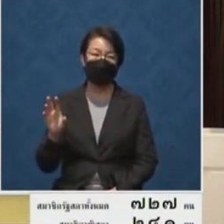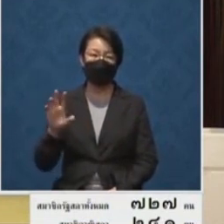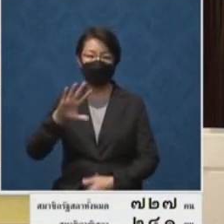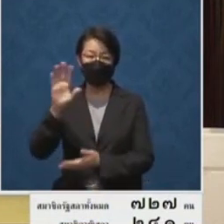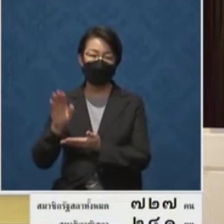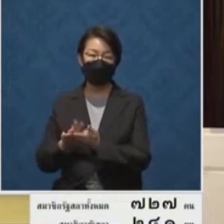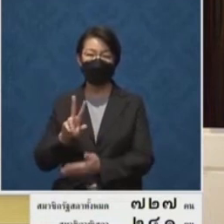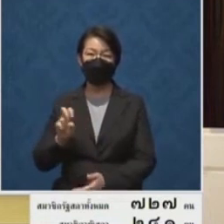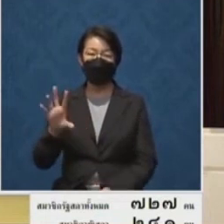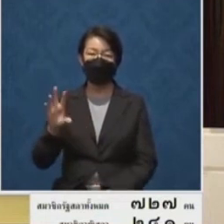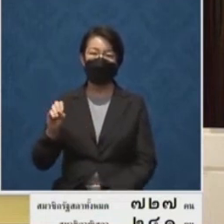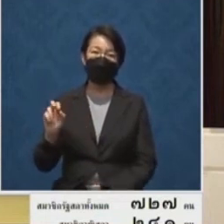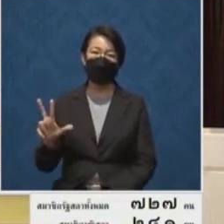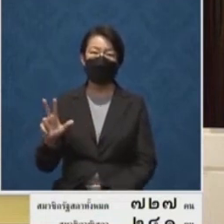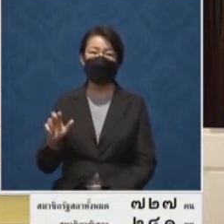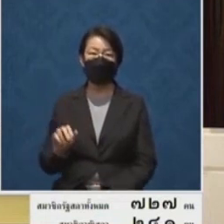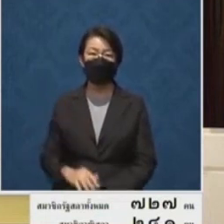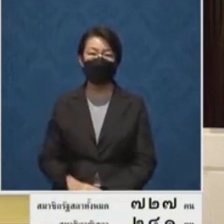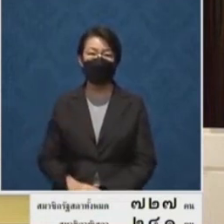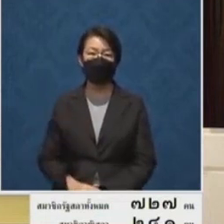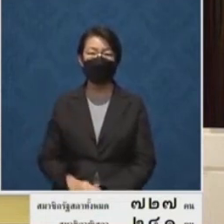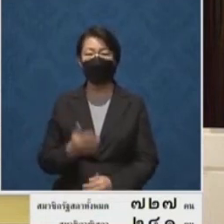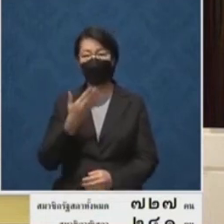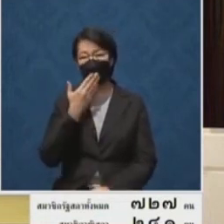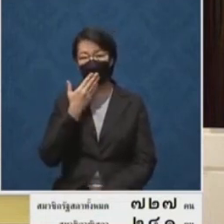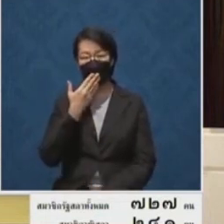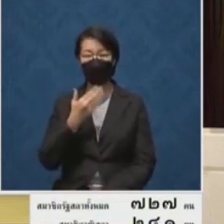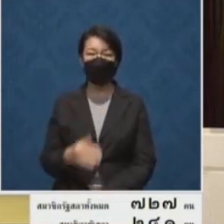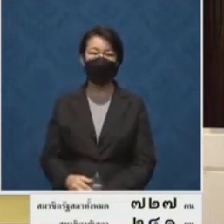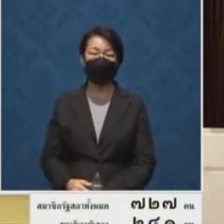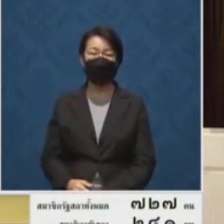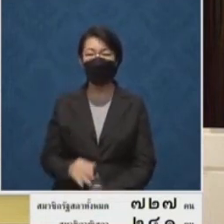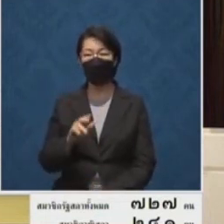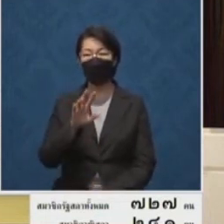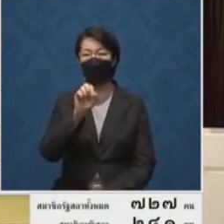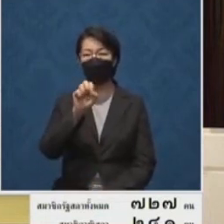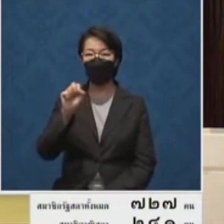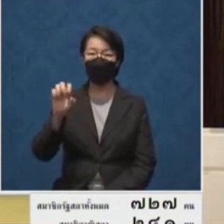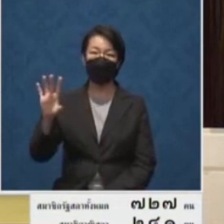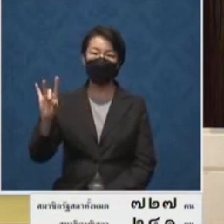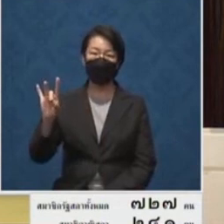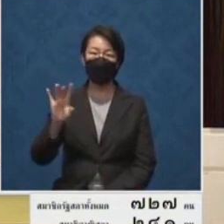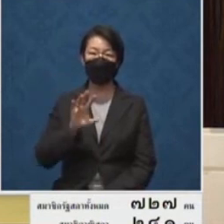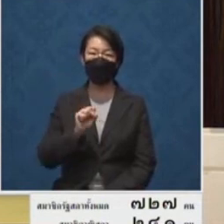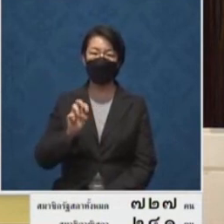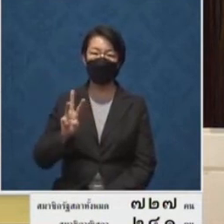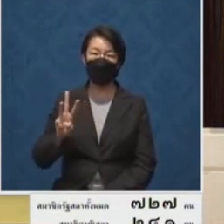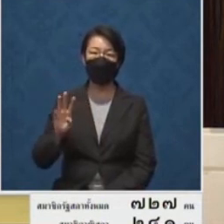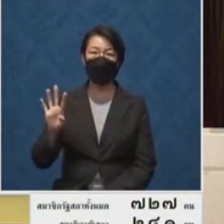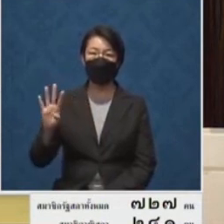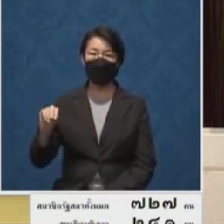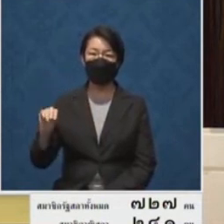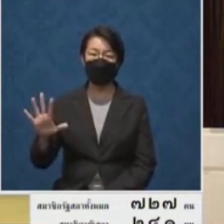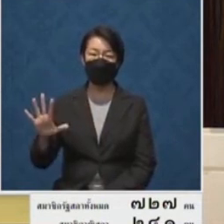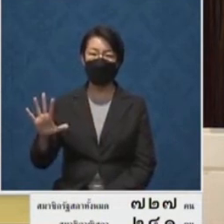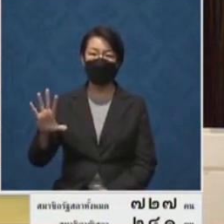ว151รวม253งดออกเสียง